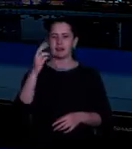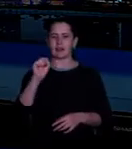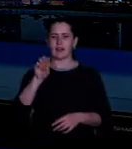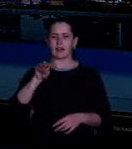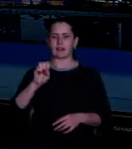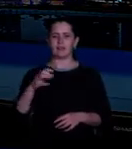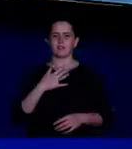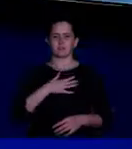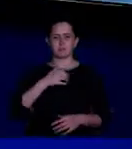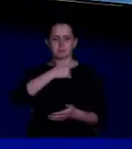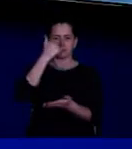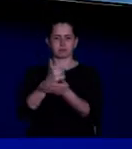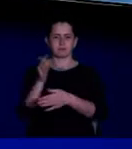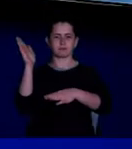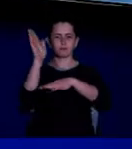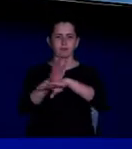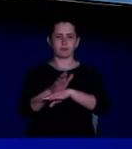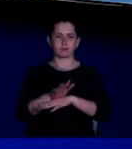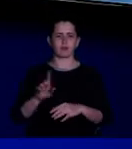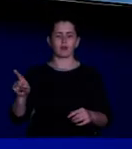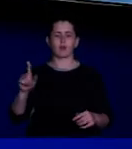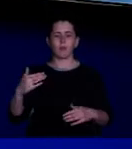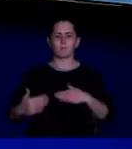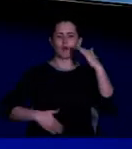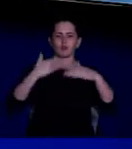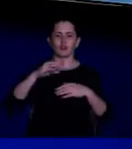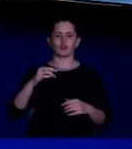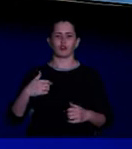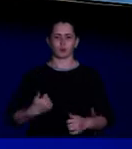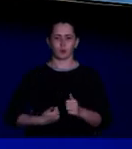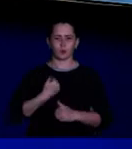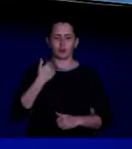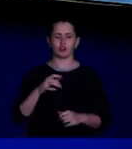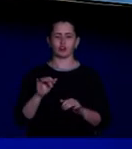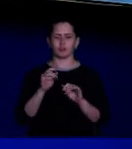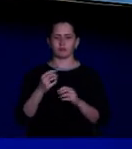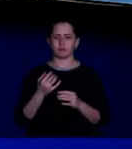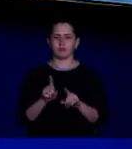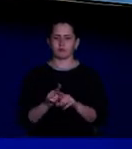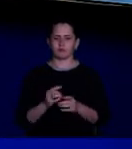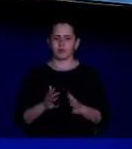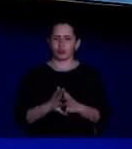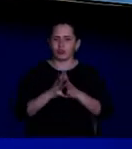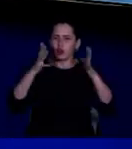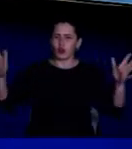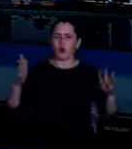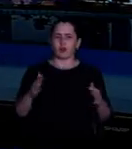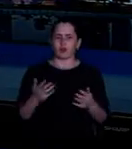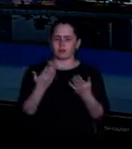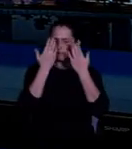президента. Повышение духовности молодежи, широкая пропаганда культуры чтения.